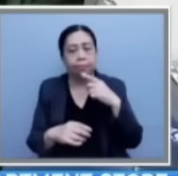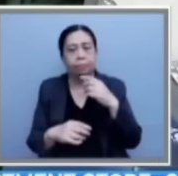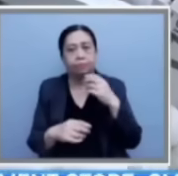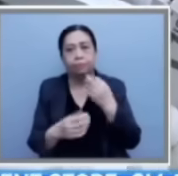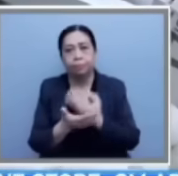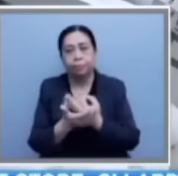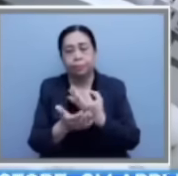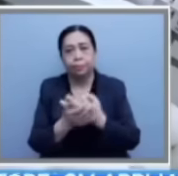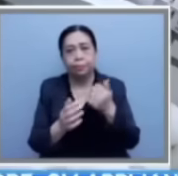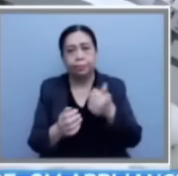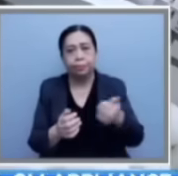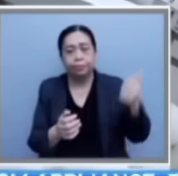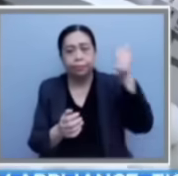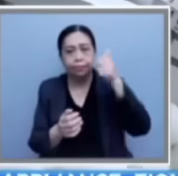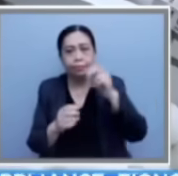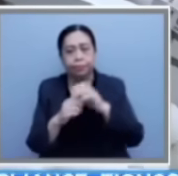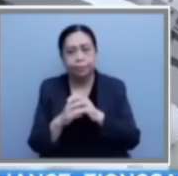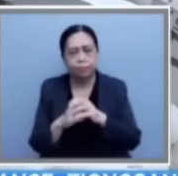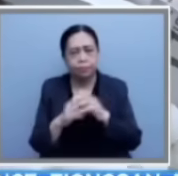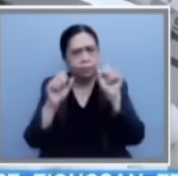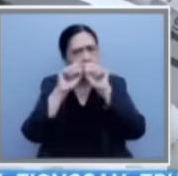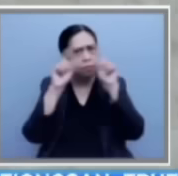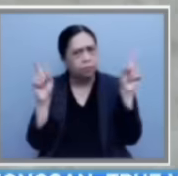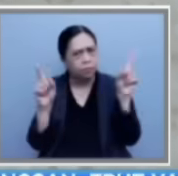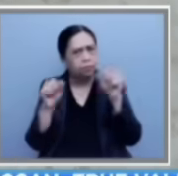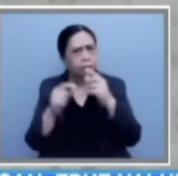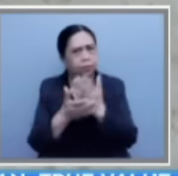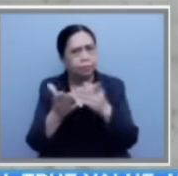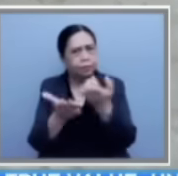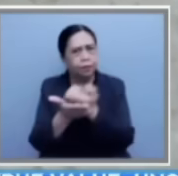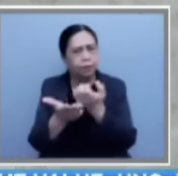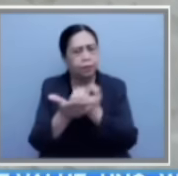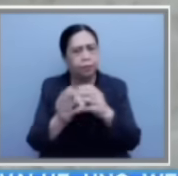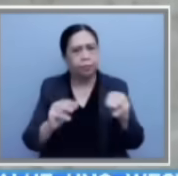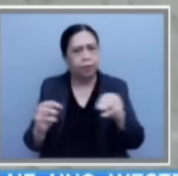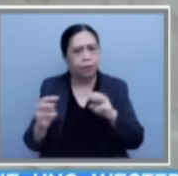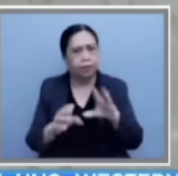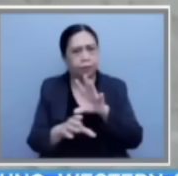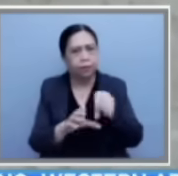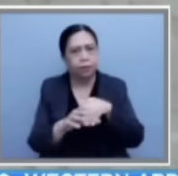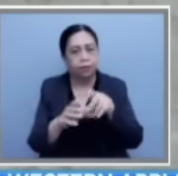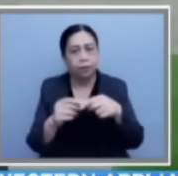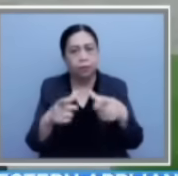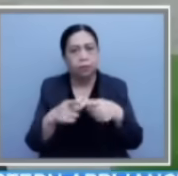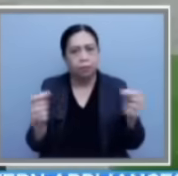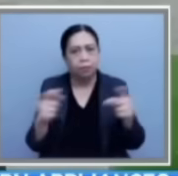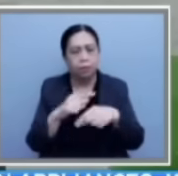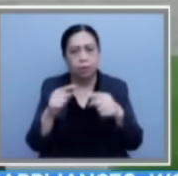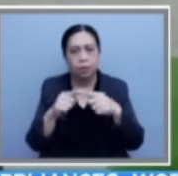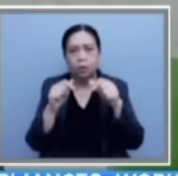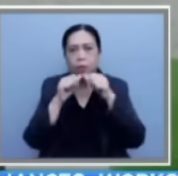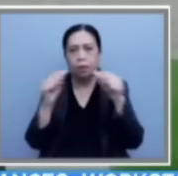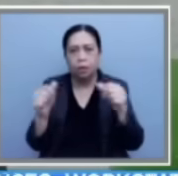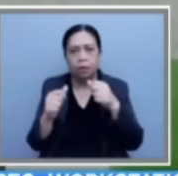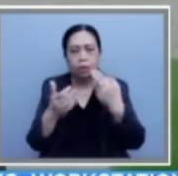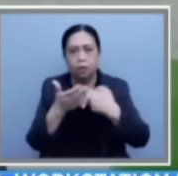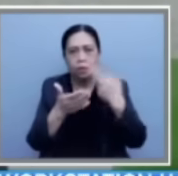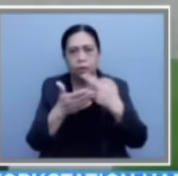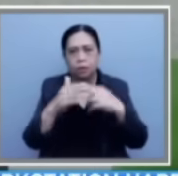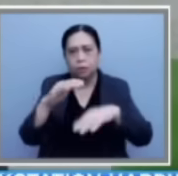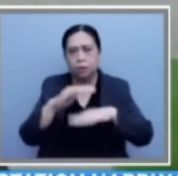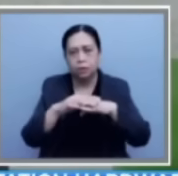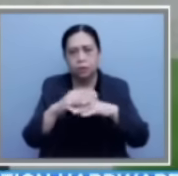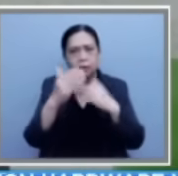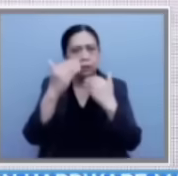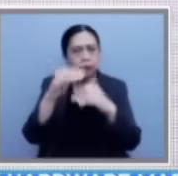diokno nagulat siya at ang ilang economic managers na kasama niya sa Japan ng ianunsyo ang rice price cap